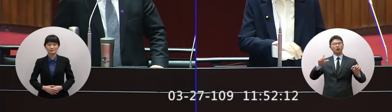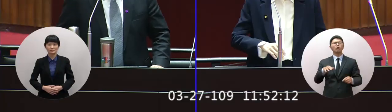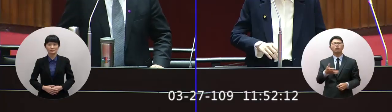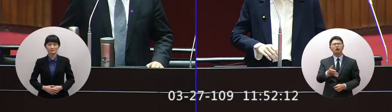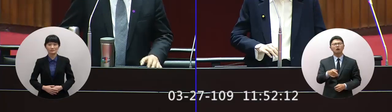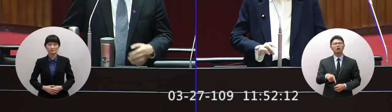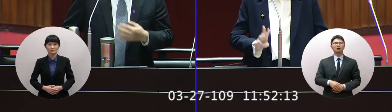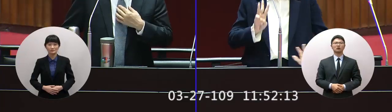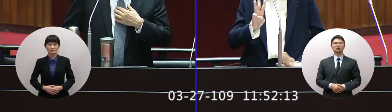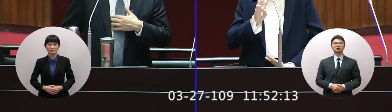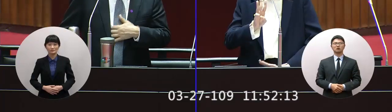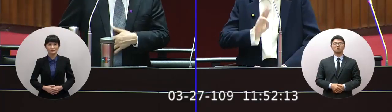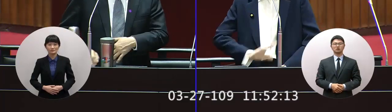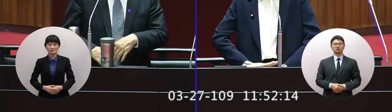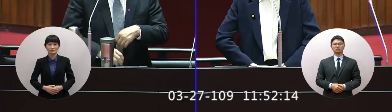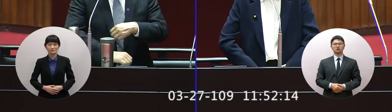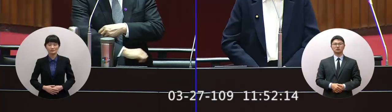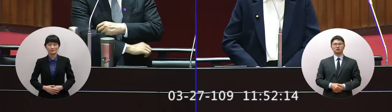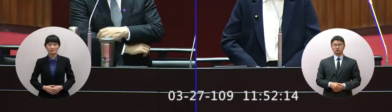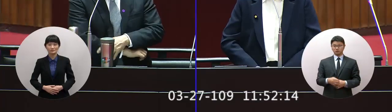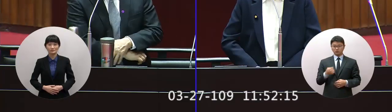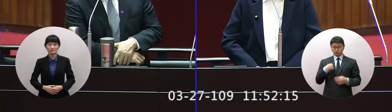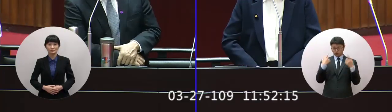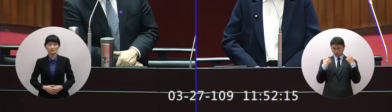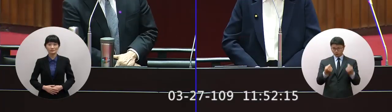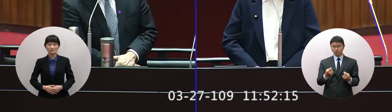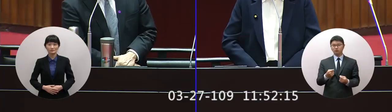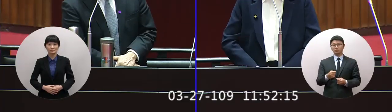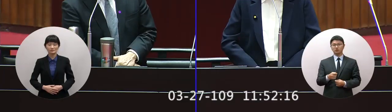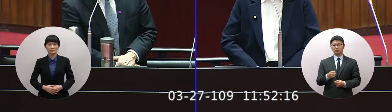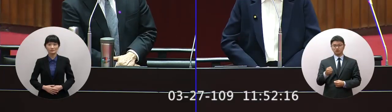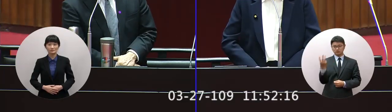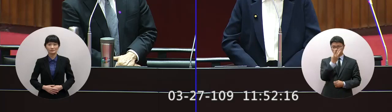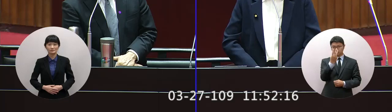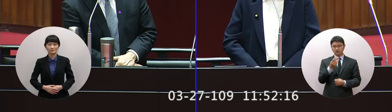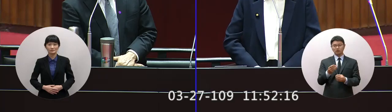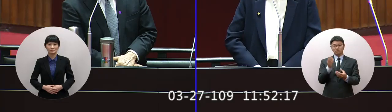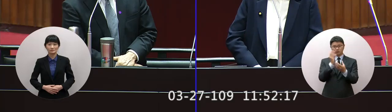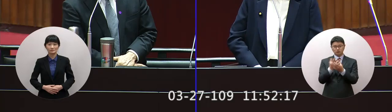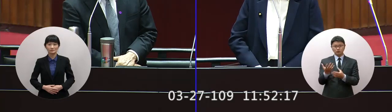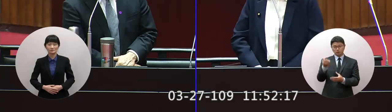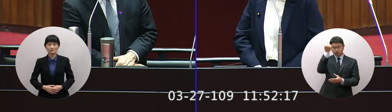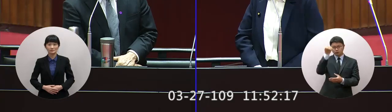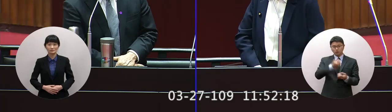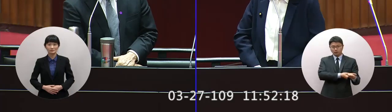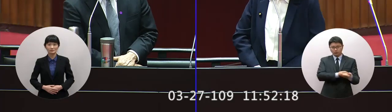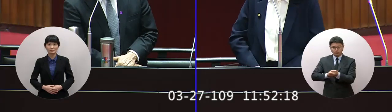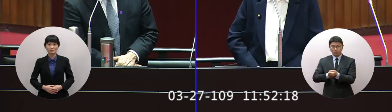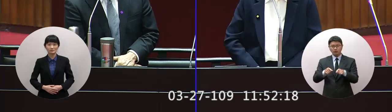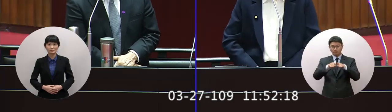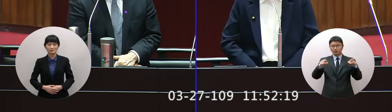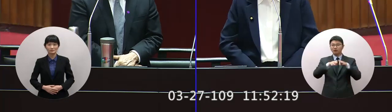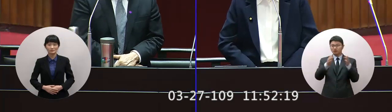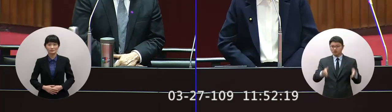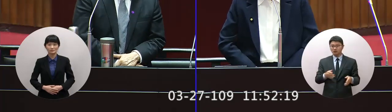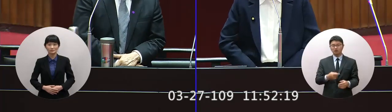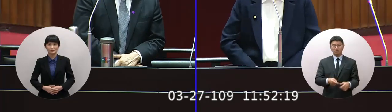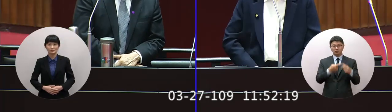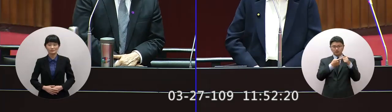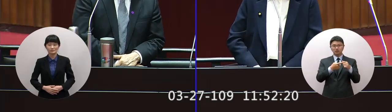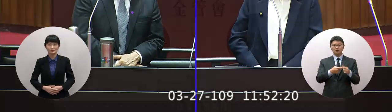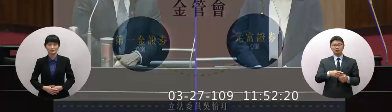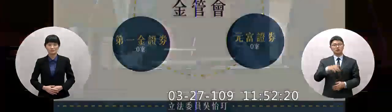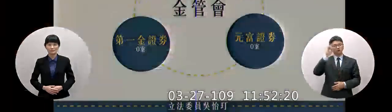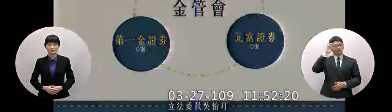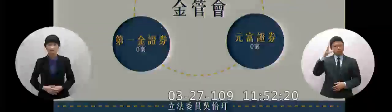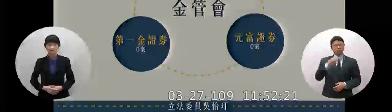我们其实原本有3个这样子的股权式的众筹平台，一个叫做创梦市集，他们现